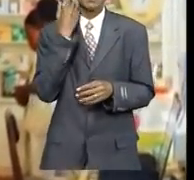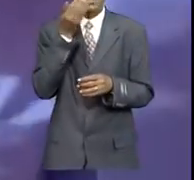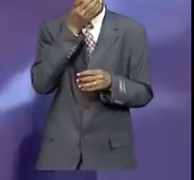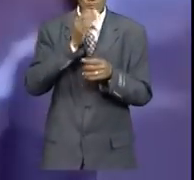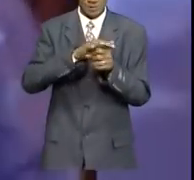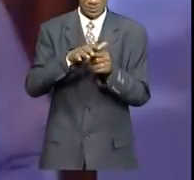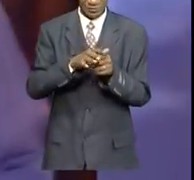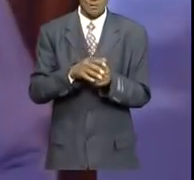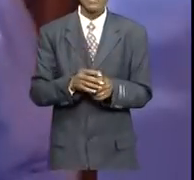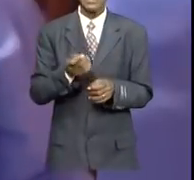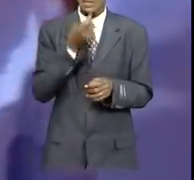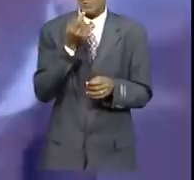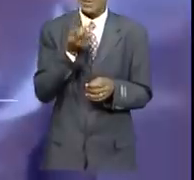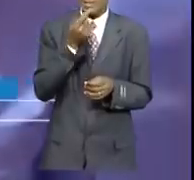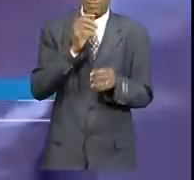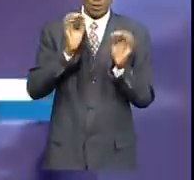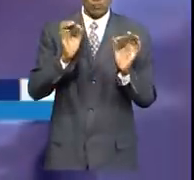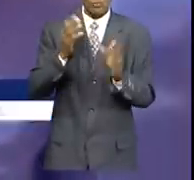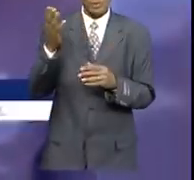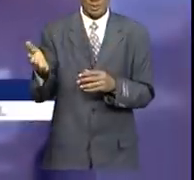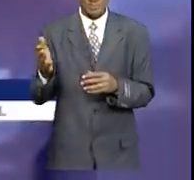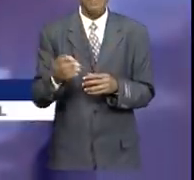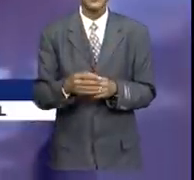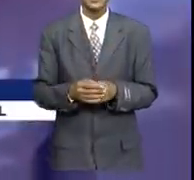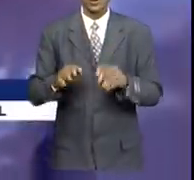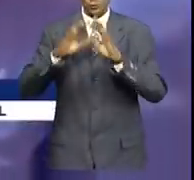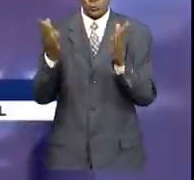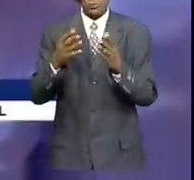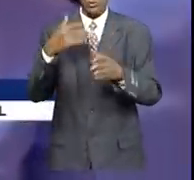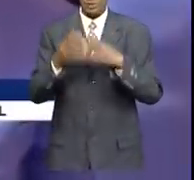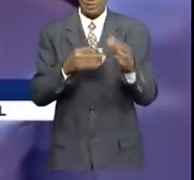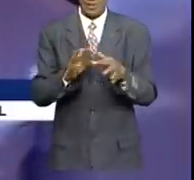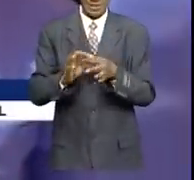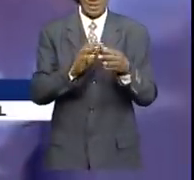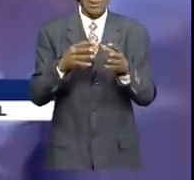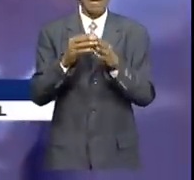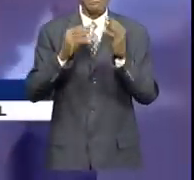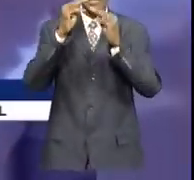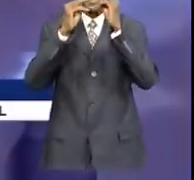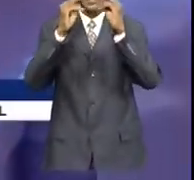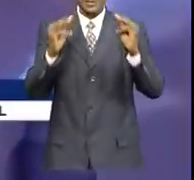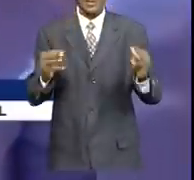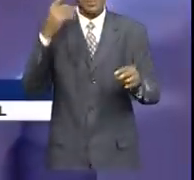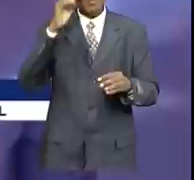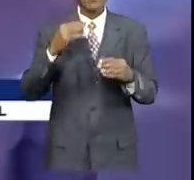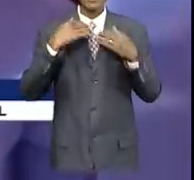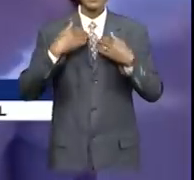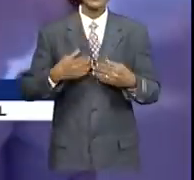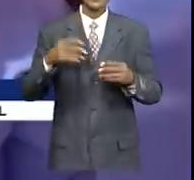publique. Le centre de recherche pharmaceutique de Vosy remercie le chef de l'État pour la confiance qu'il met à